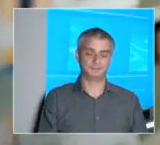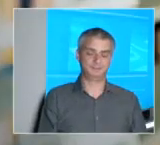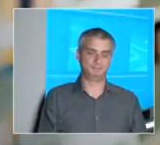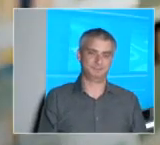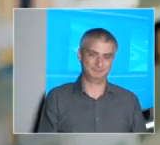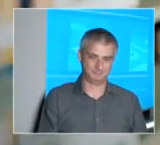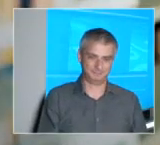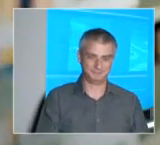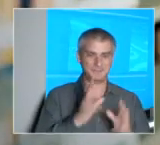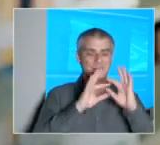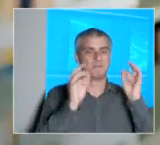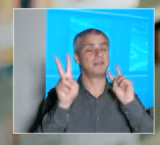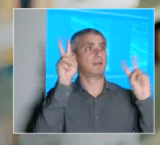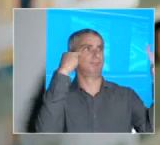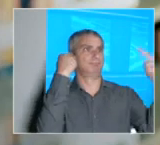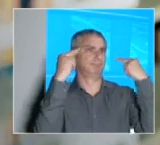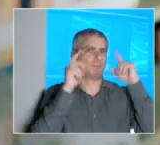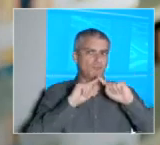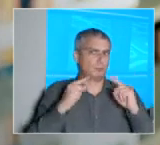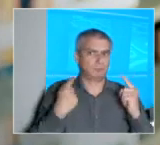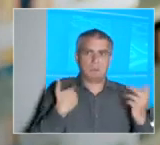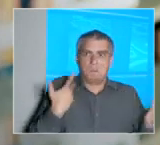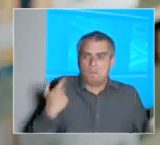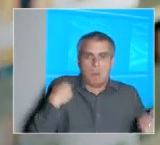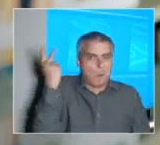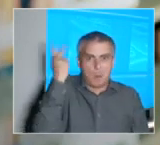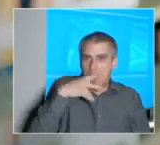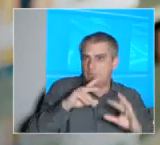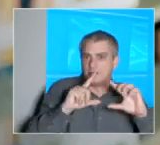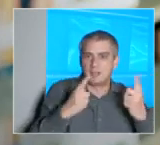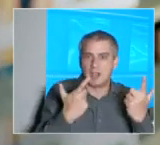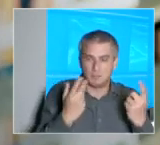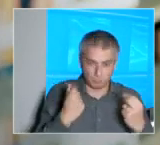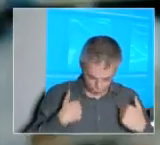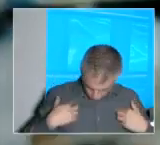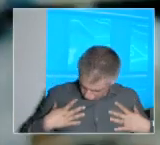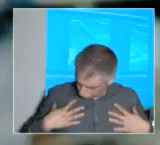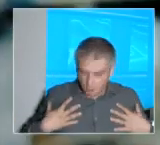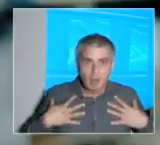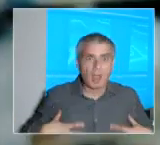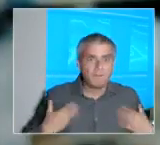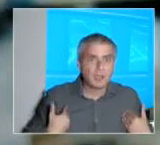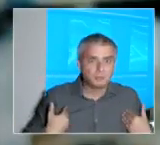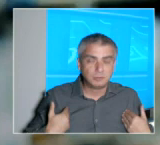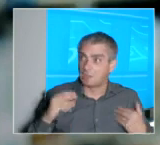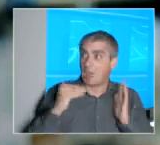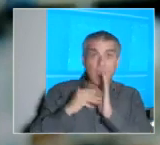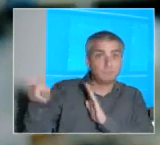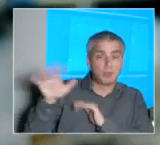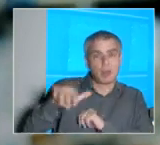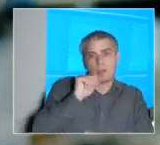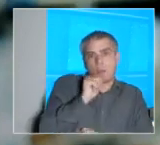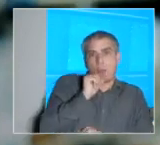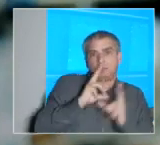בהתחלה נעצו במבטים מוזרים. לא הבנתי למה. משהו שלבשתי? בהפסקות הילדים לא רצו לשחק